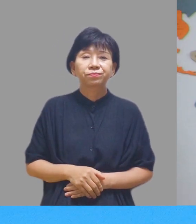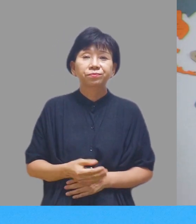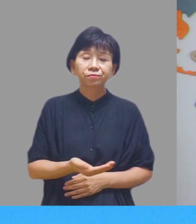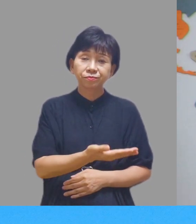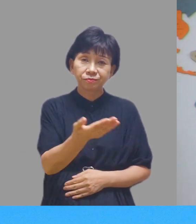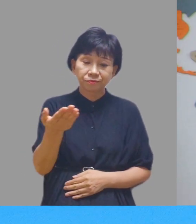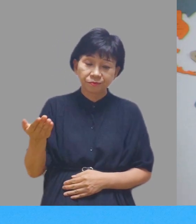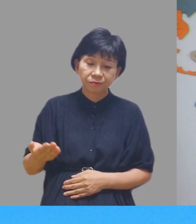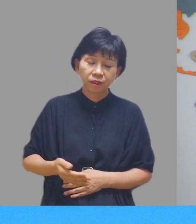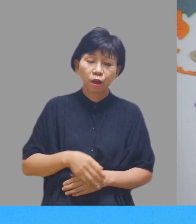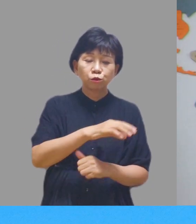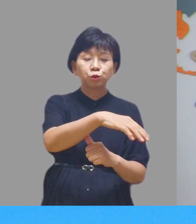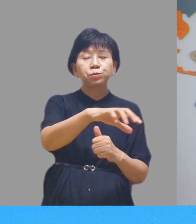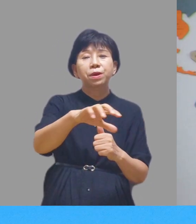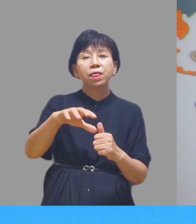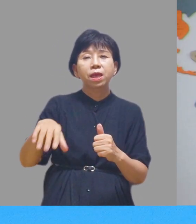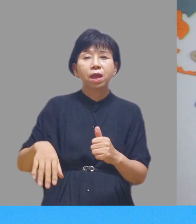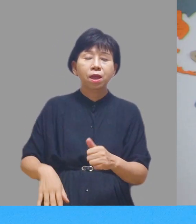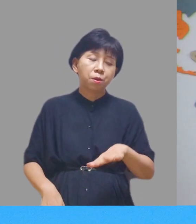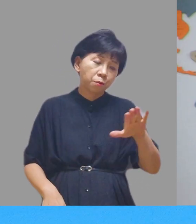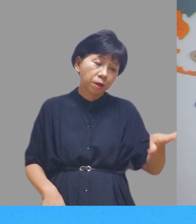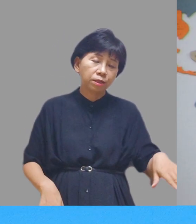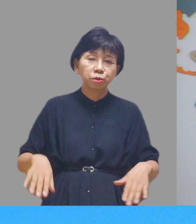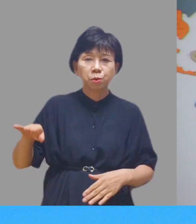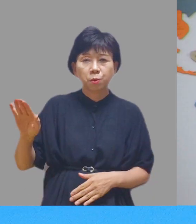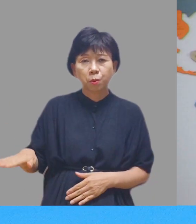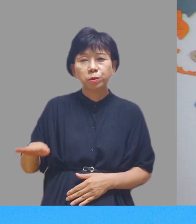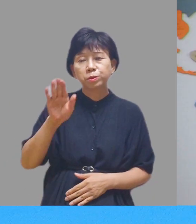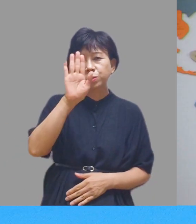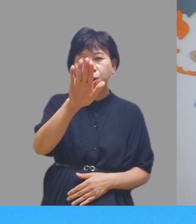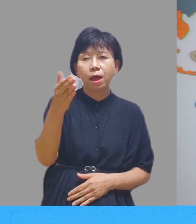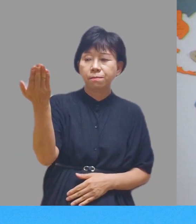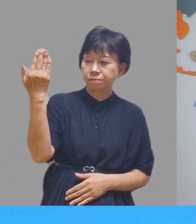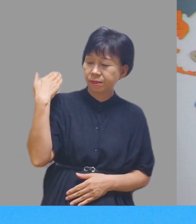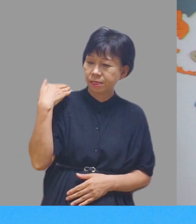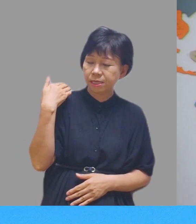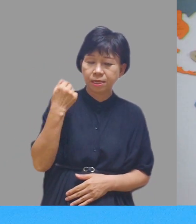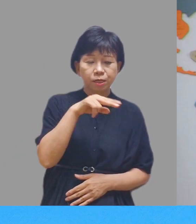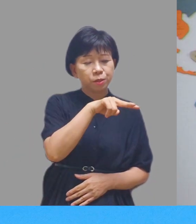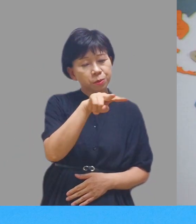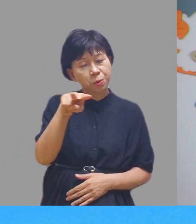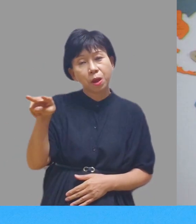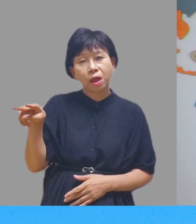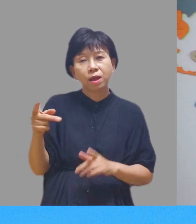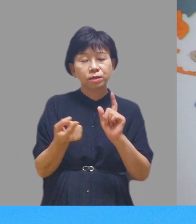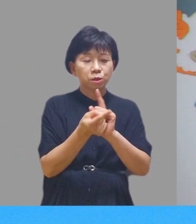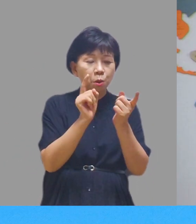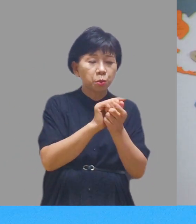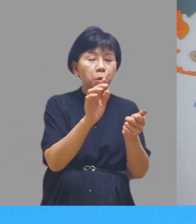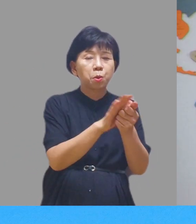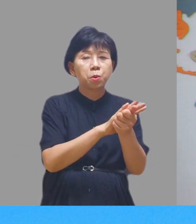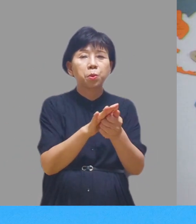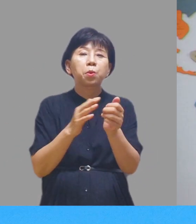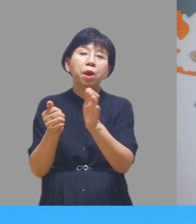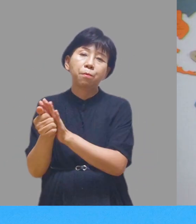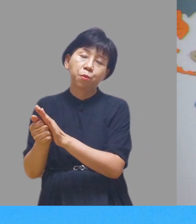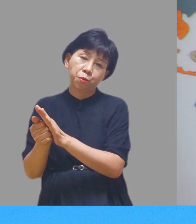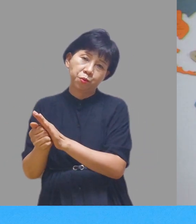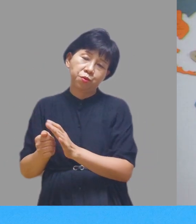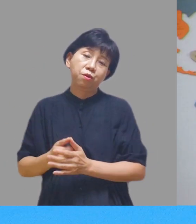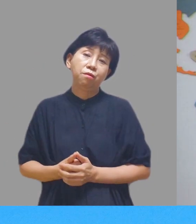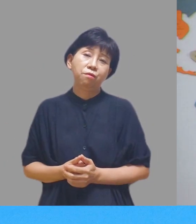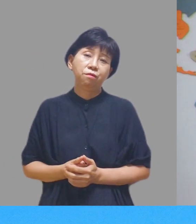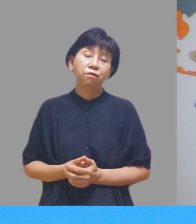여러분, 주변, 왼쪽을, 오른쪽을, 앞을, 또 뒤를 이렇게 돌아보는 걸 서로 돌아본다고 하잖아요.